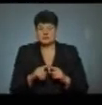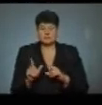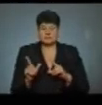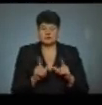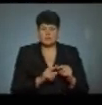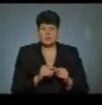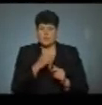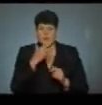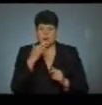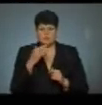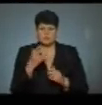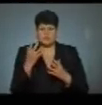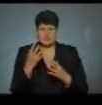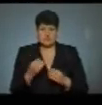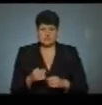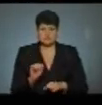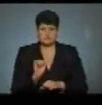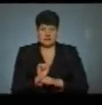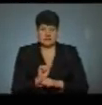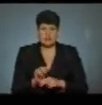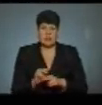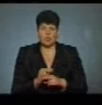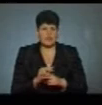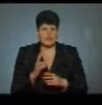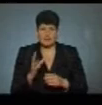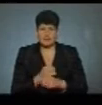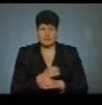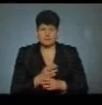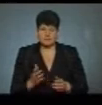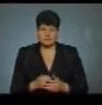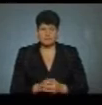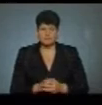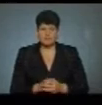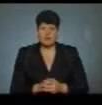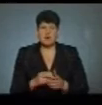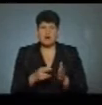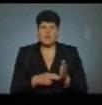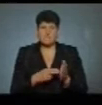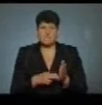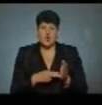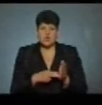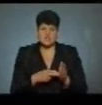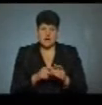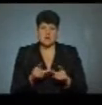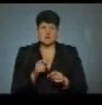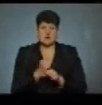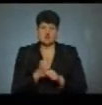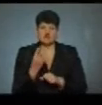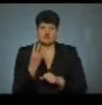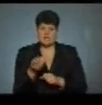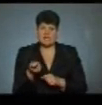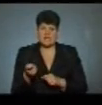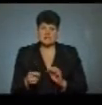багато днів раніше перервала лікування, не вийшло. На залізничному вокзалі працює 4 квиткових каси із